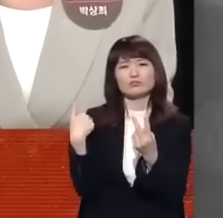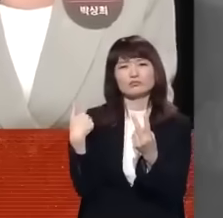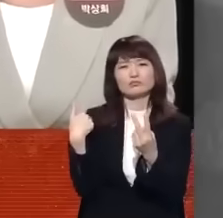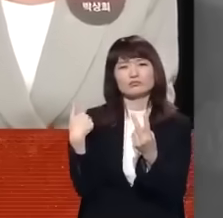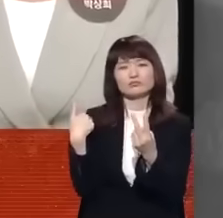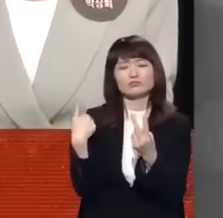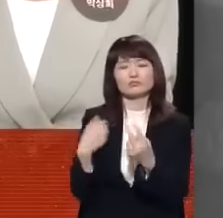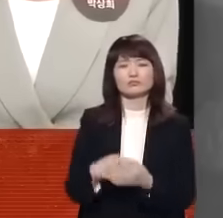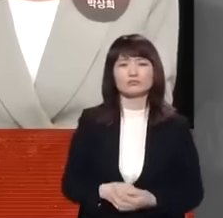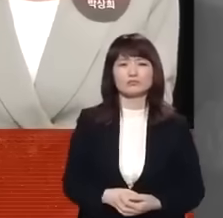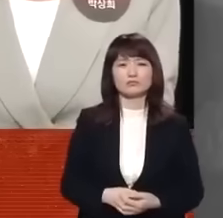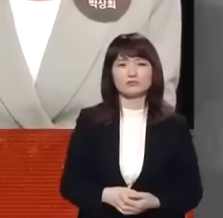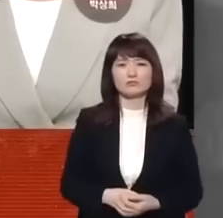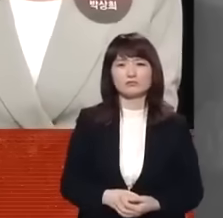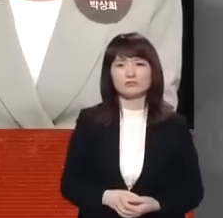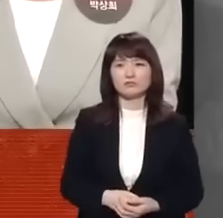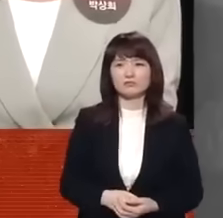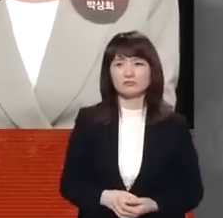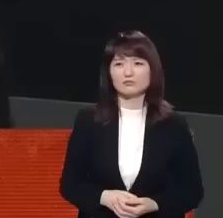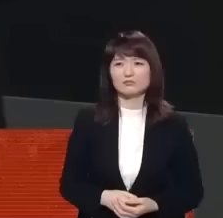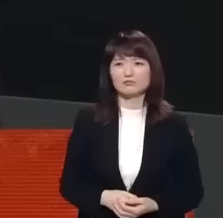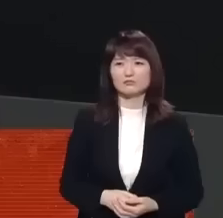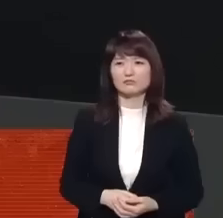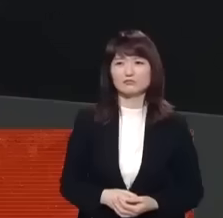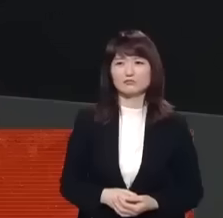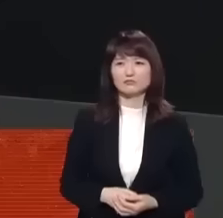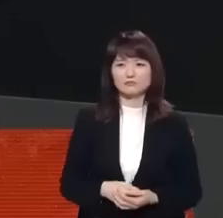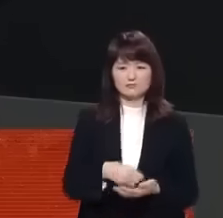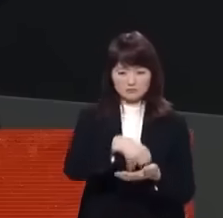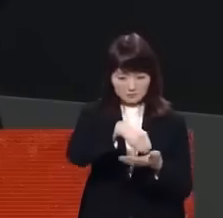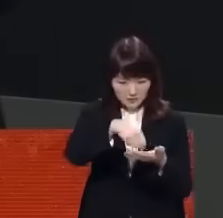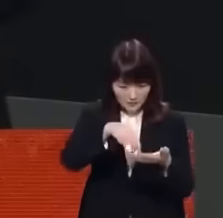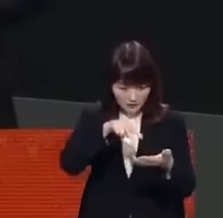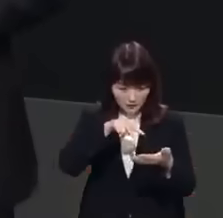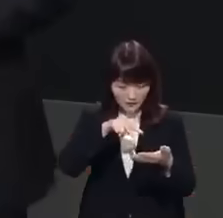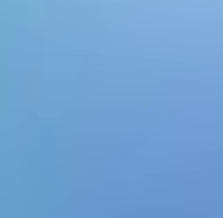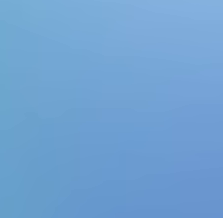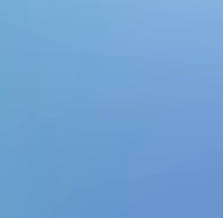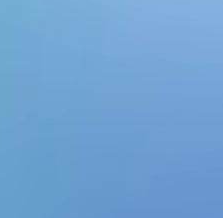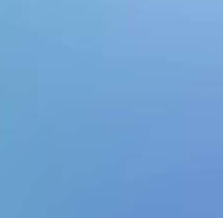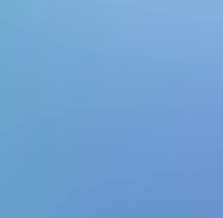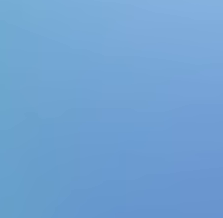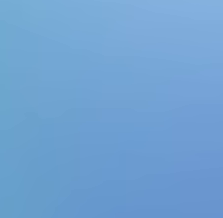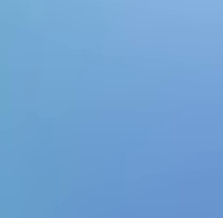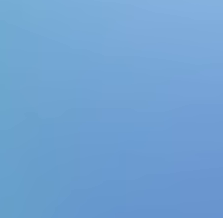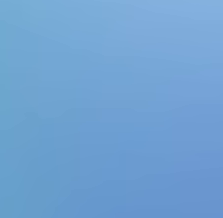필요가 있다고 봅니다. 아 진짜 저 진짜 저거 보면서 너무 소름이 끼쳤어요. 알겠습니다.